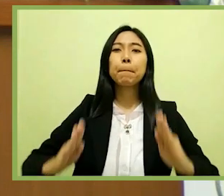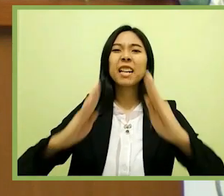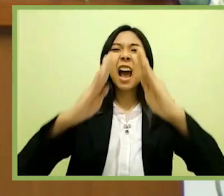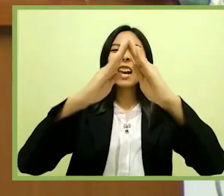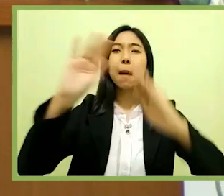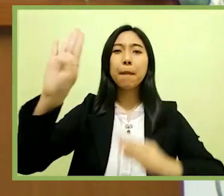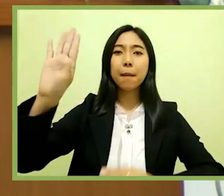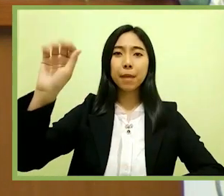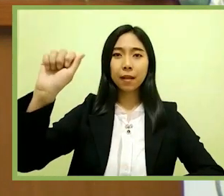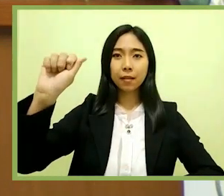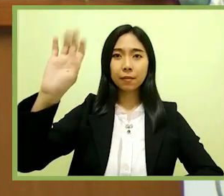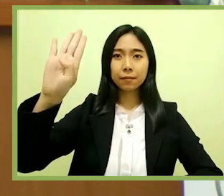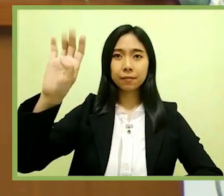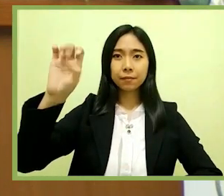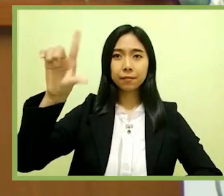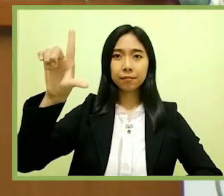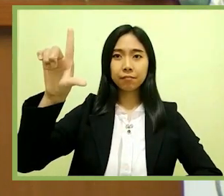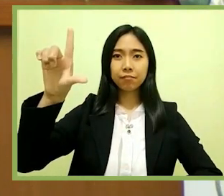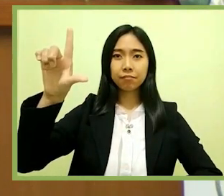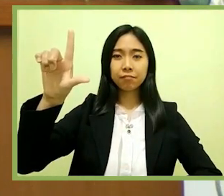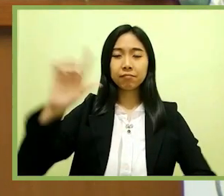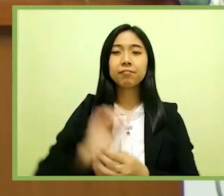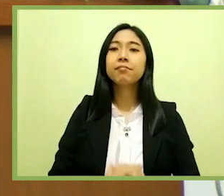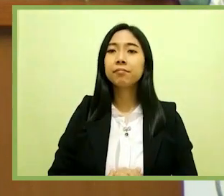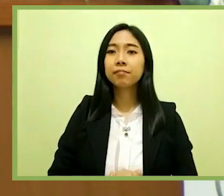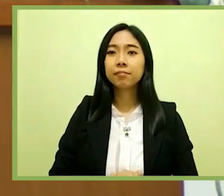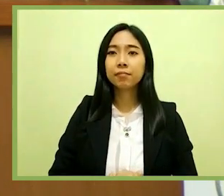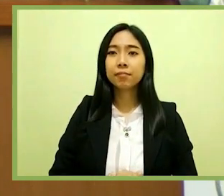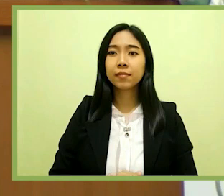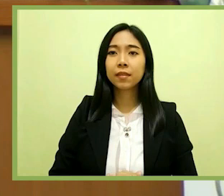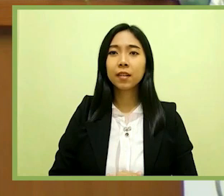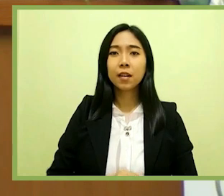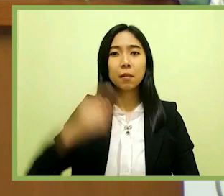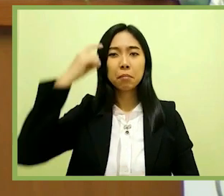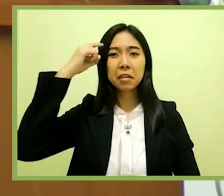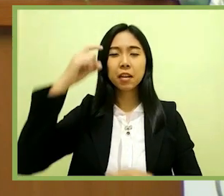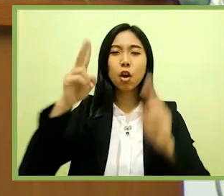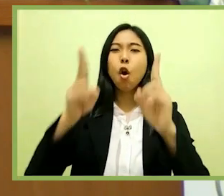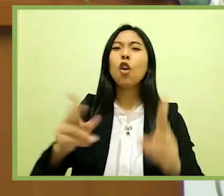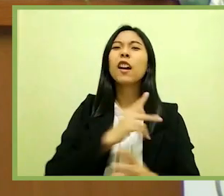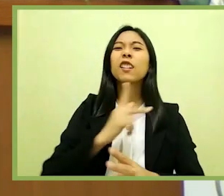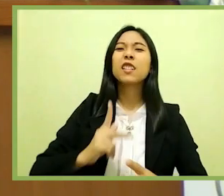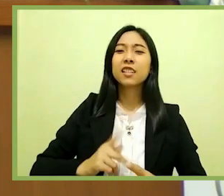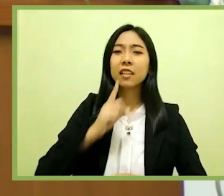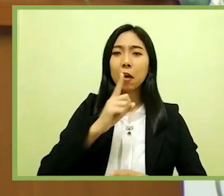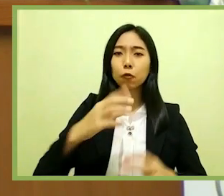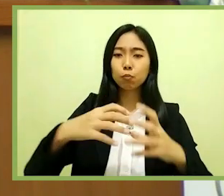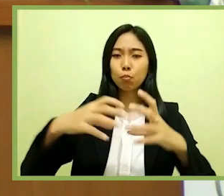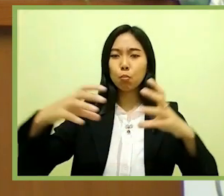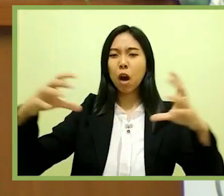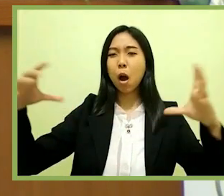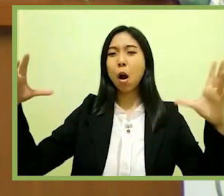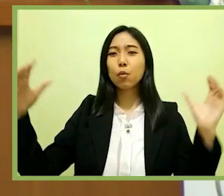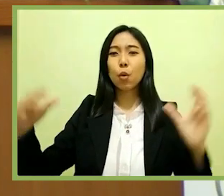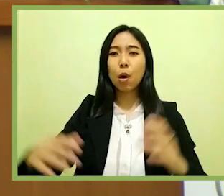kita. Hati-hati dengan anggapan, oh orang Kristen harus makin banyak, makin kuat, makin